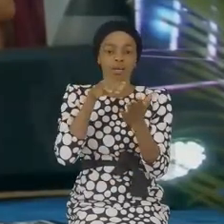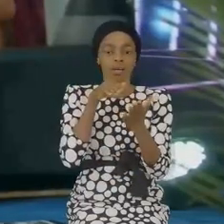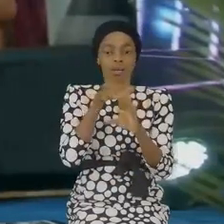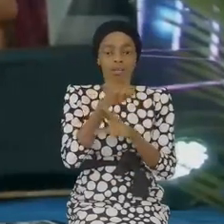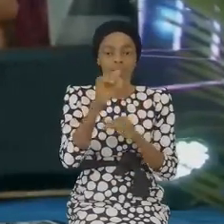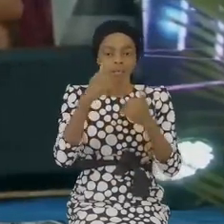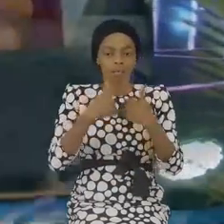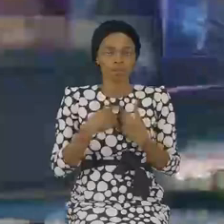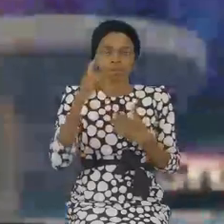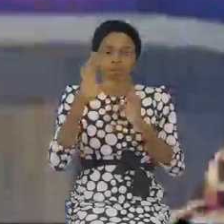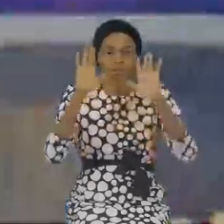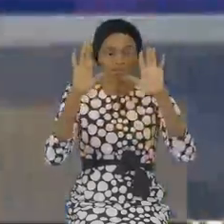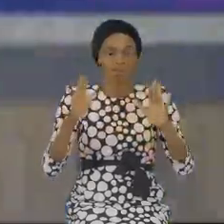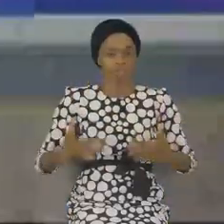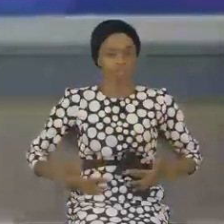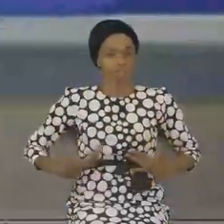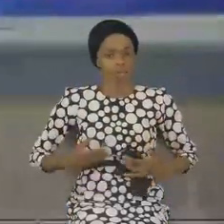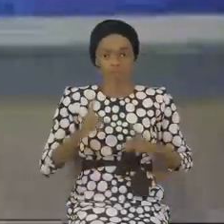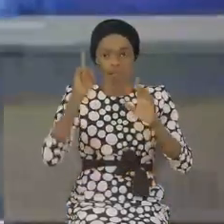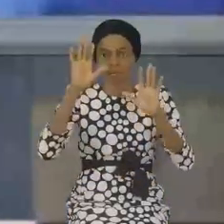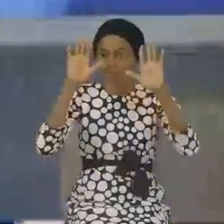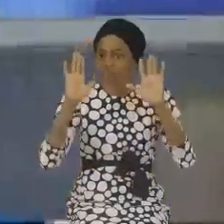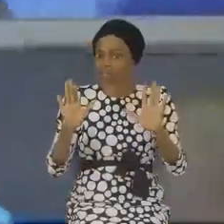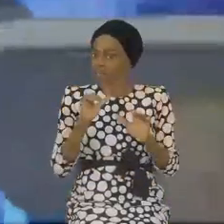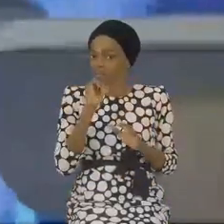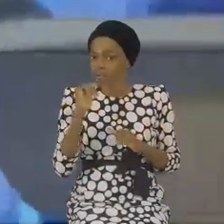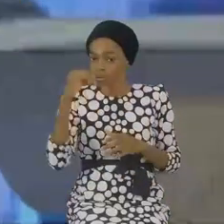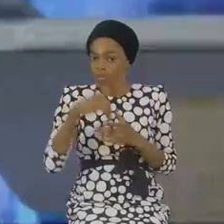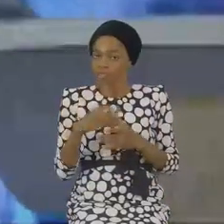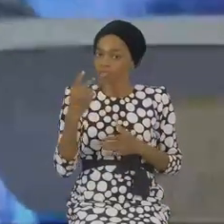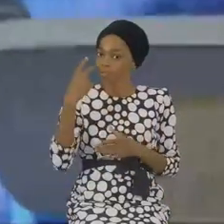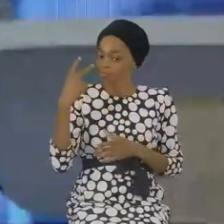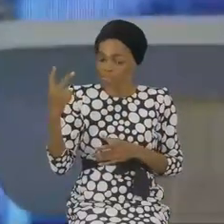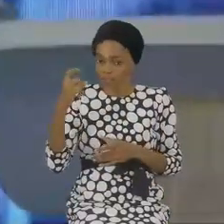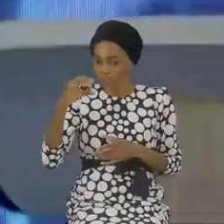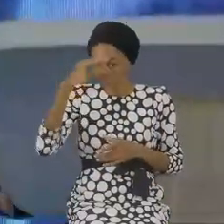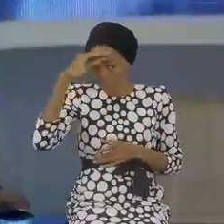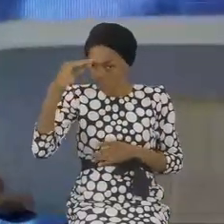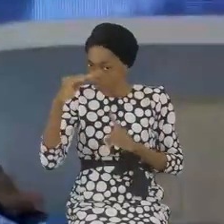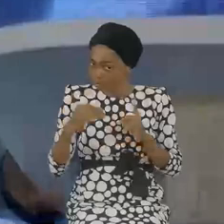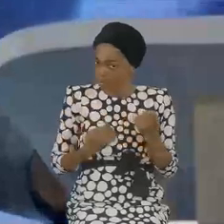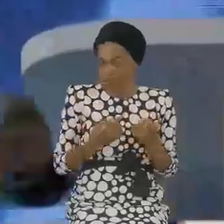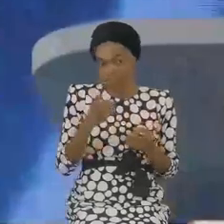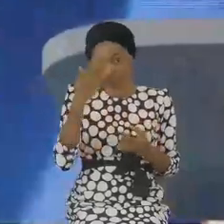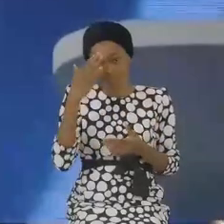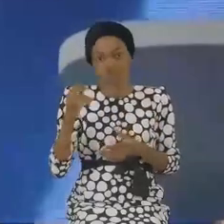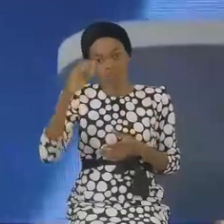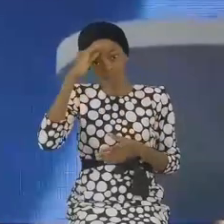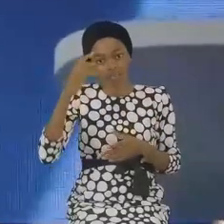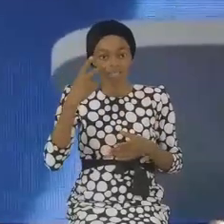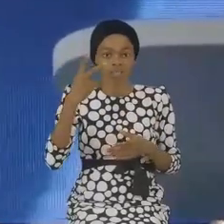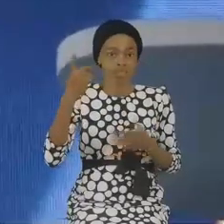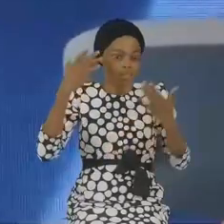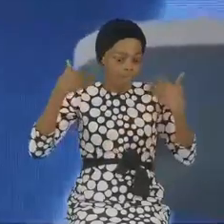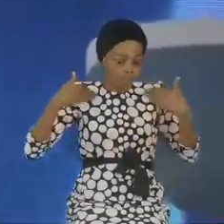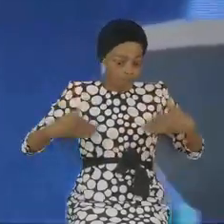une vie excellente, excellente pas aux yeux de l'homme seulement, parce que l'homme regarde à l'extérieur, à la